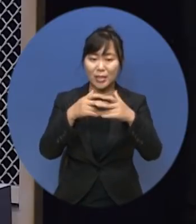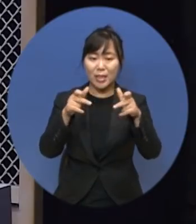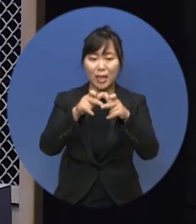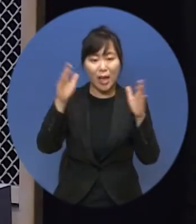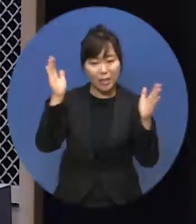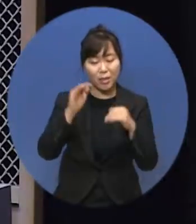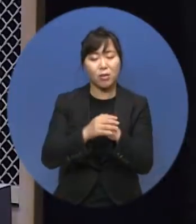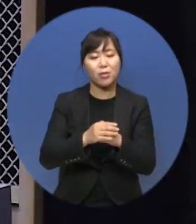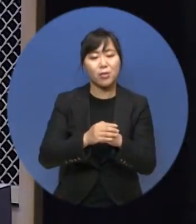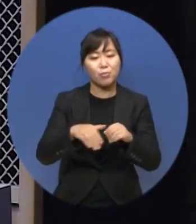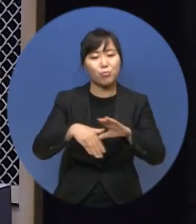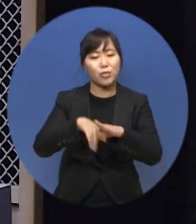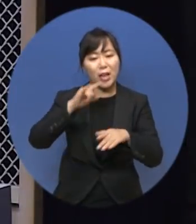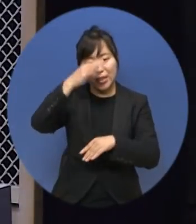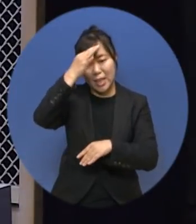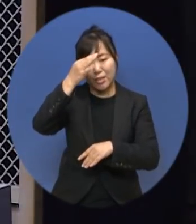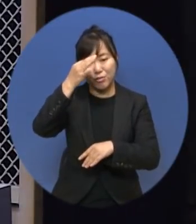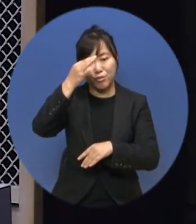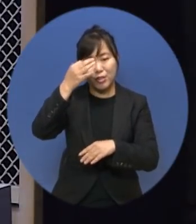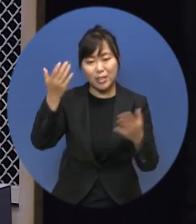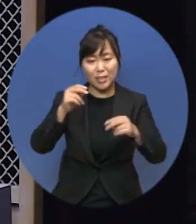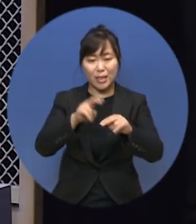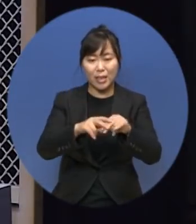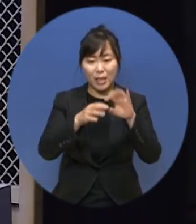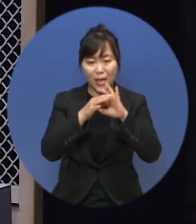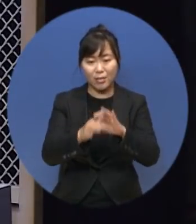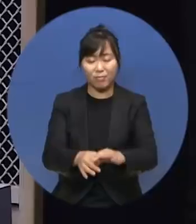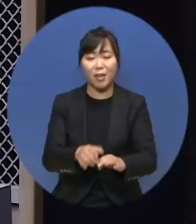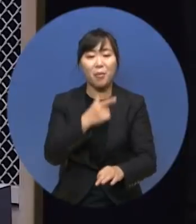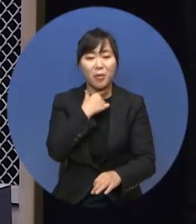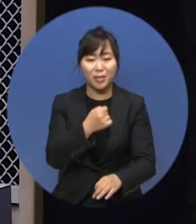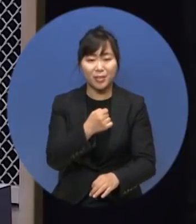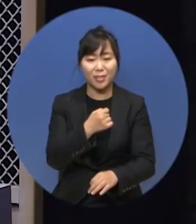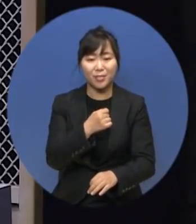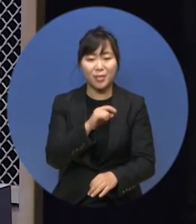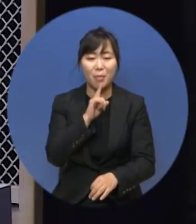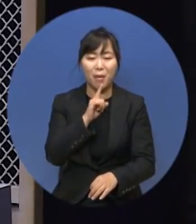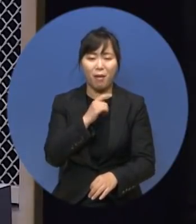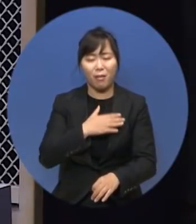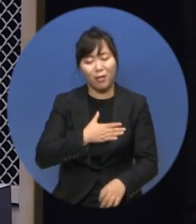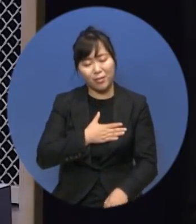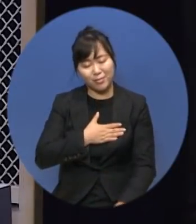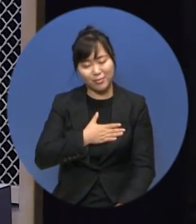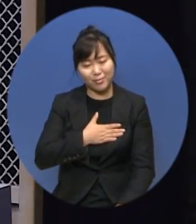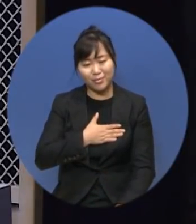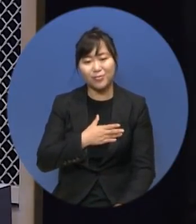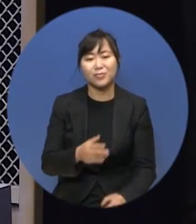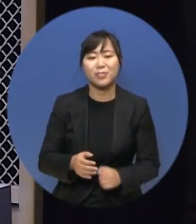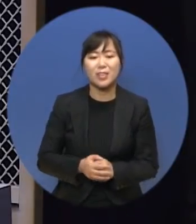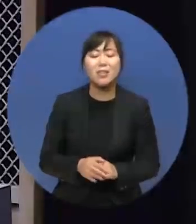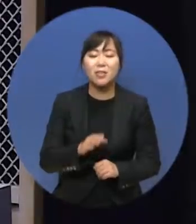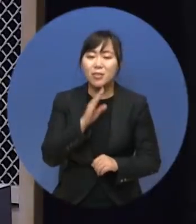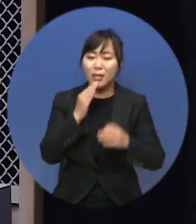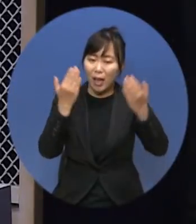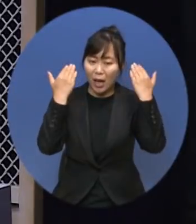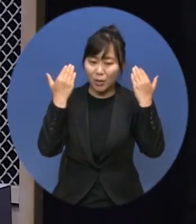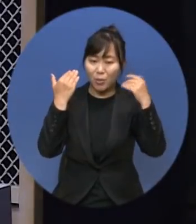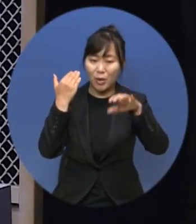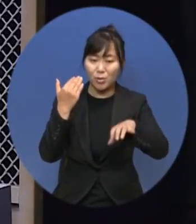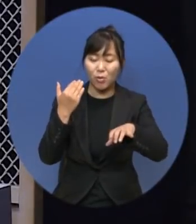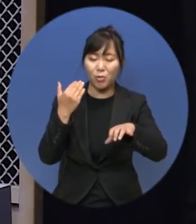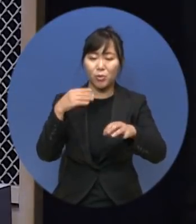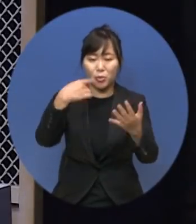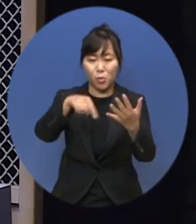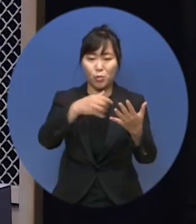장애 학생이 문화예술 일자리가 지속되기를 원한다라는 말이 되게 큰 울림으로 와닿는데요. 정말 학교에서